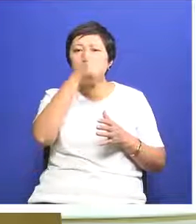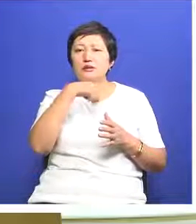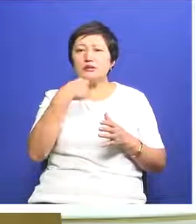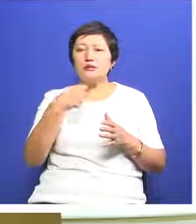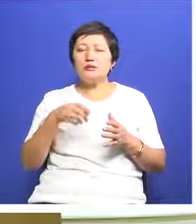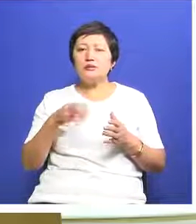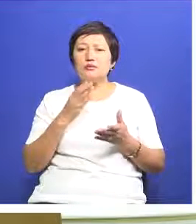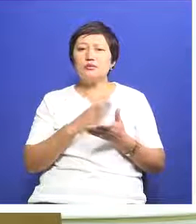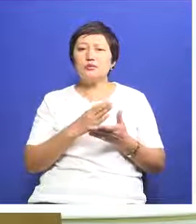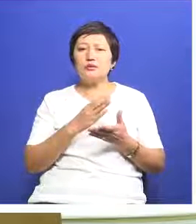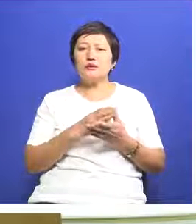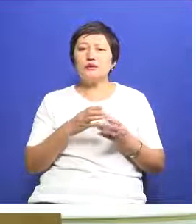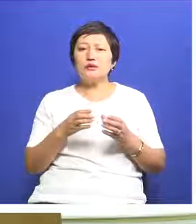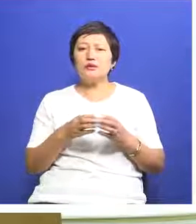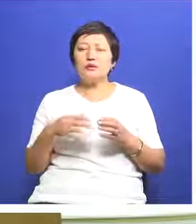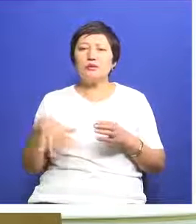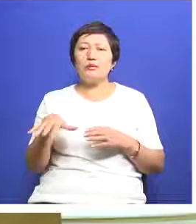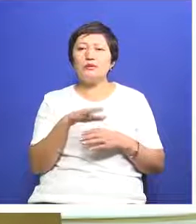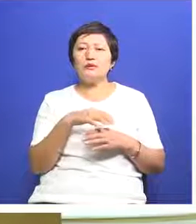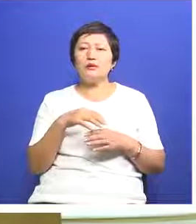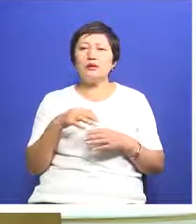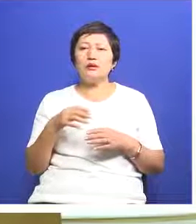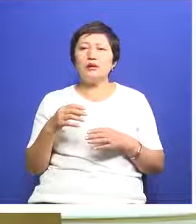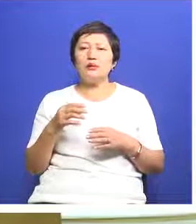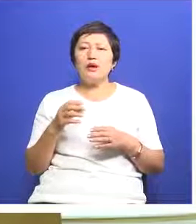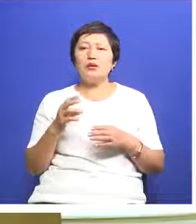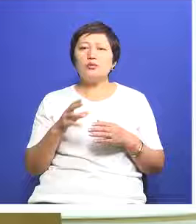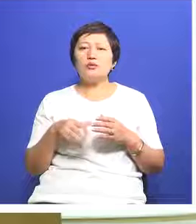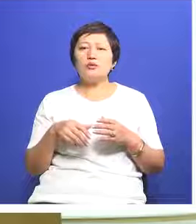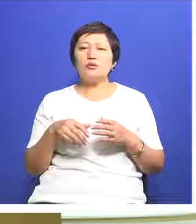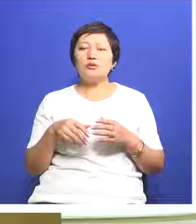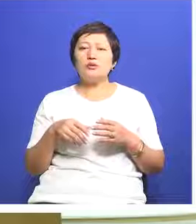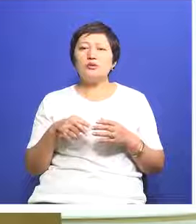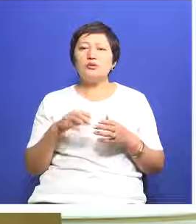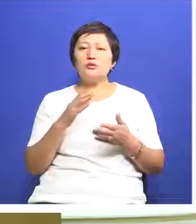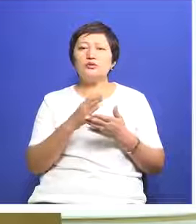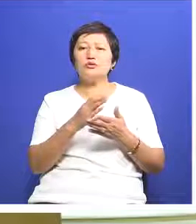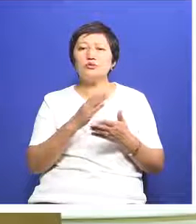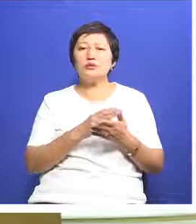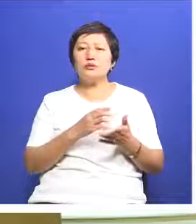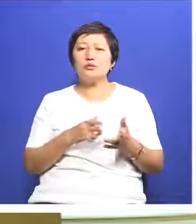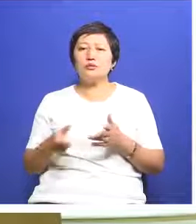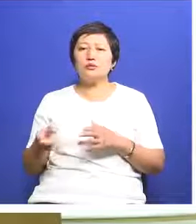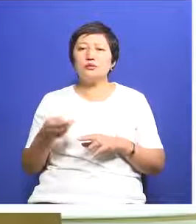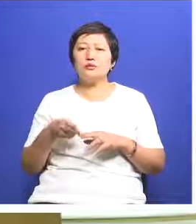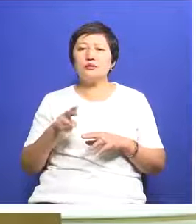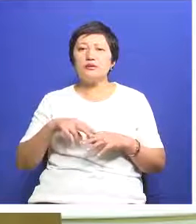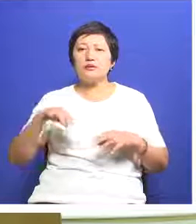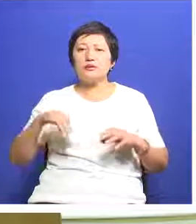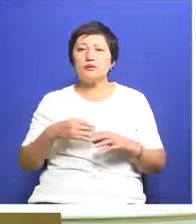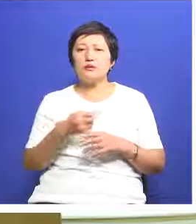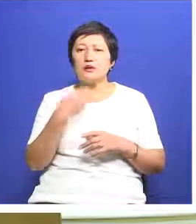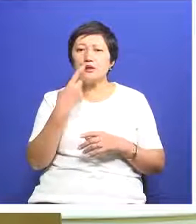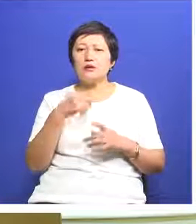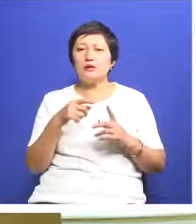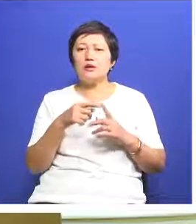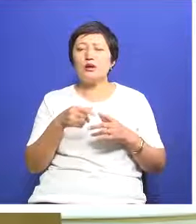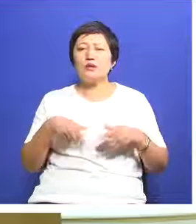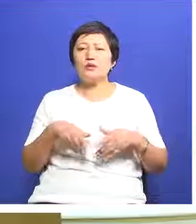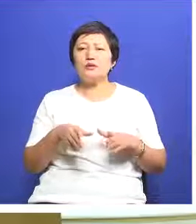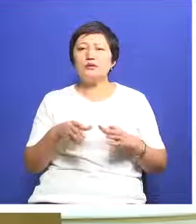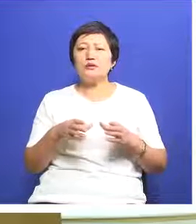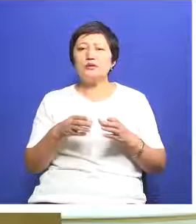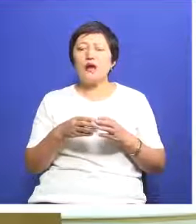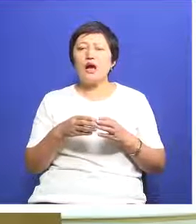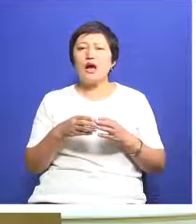жыл тұрған нәрселер бұның бәрі қазір тозығы жеткен. Бұны жоспарлап отырмыз. Мына енді жаңа айтылып отыр ғой, көшенің бәрі бітуге